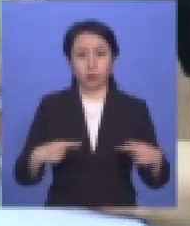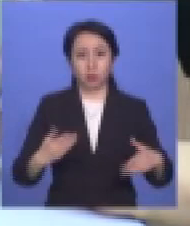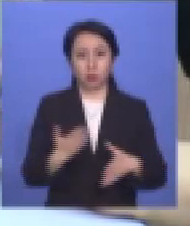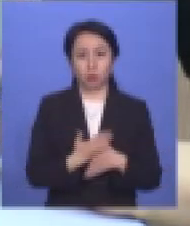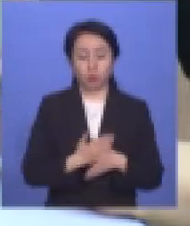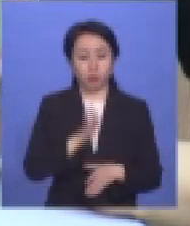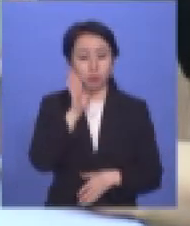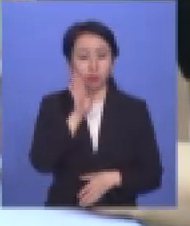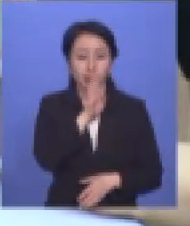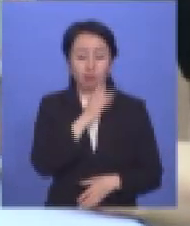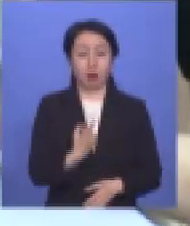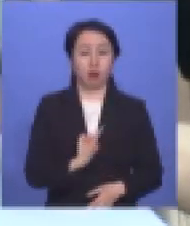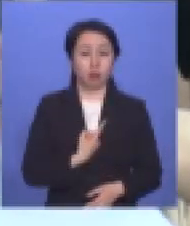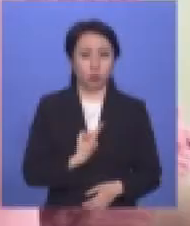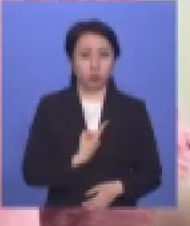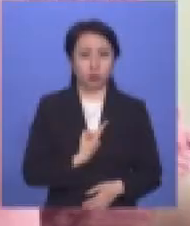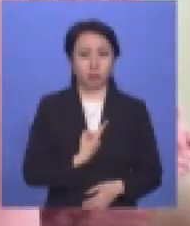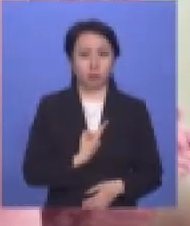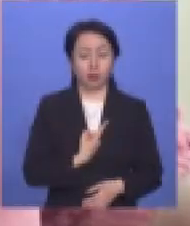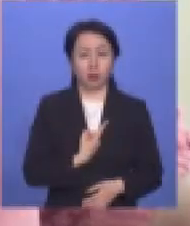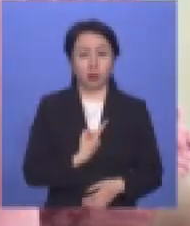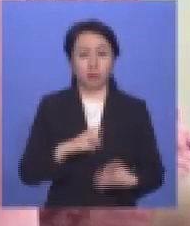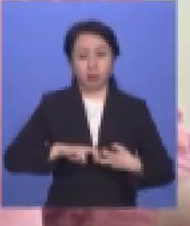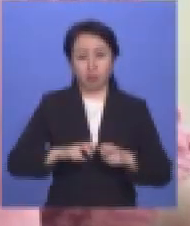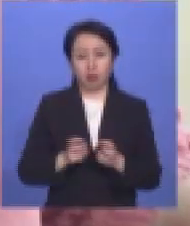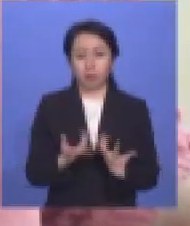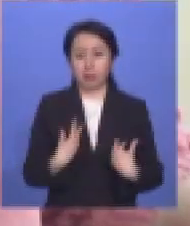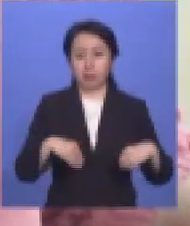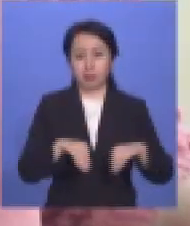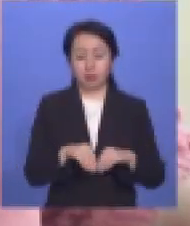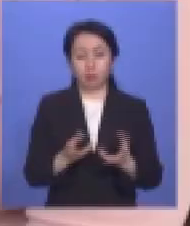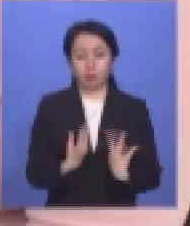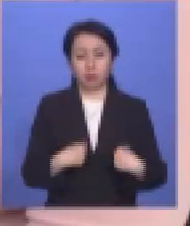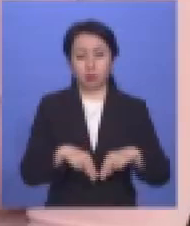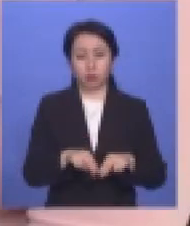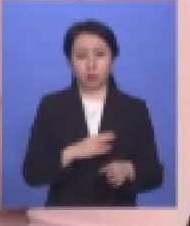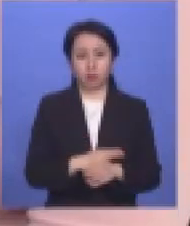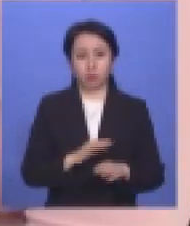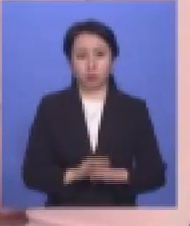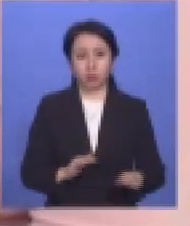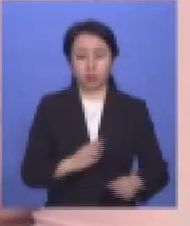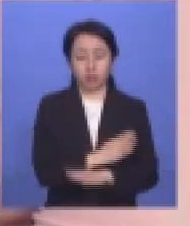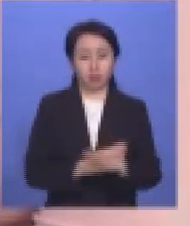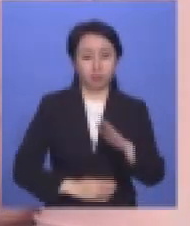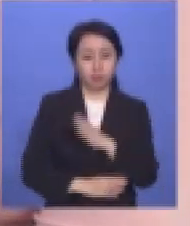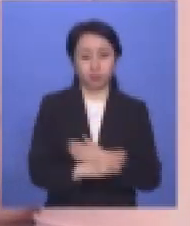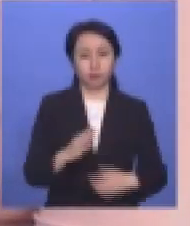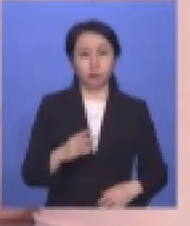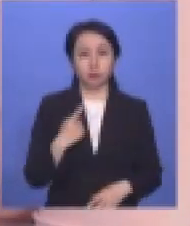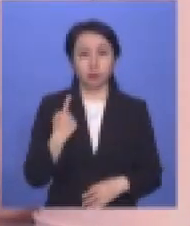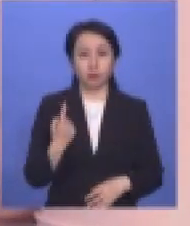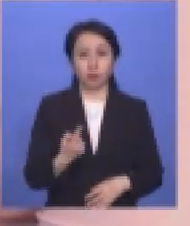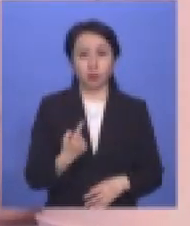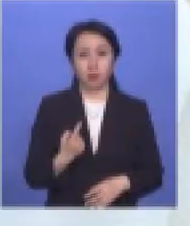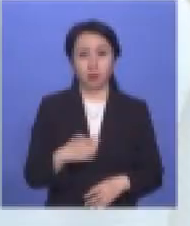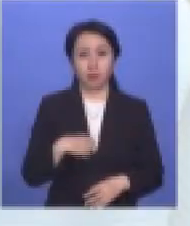оказывают различную помощь матерям-одиночкам, неблагополучным семьям и семьям, в которых воспитываются дети с ограниченными возможностями.